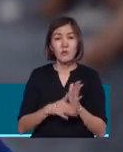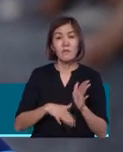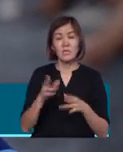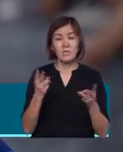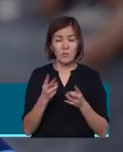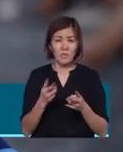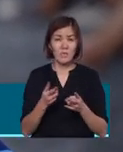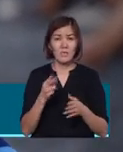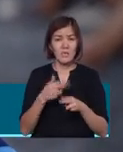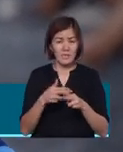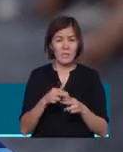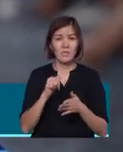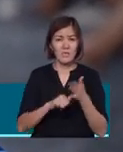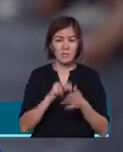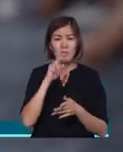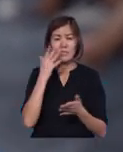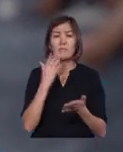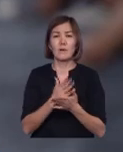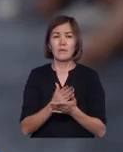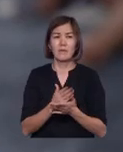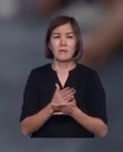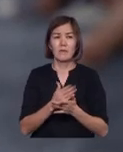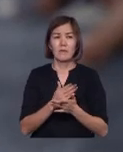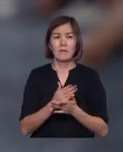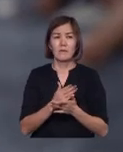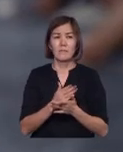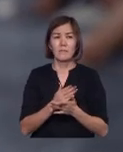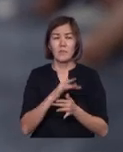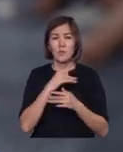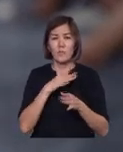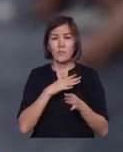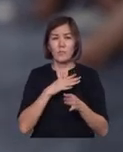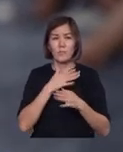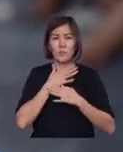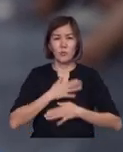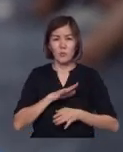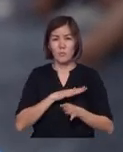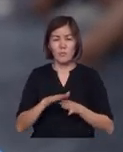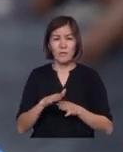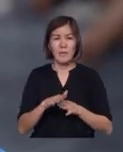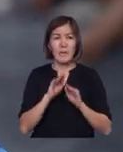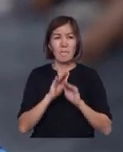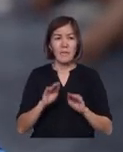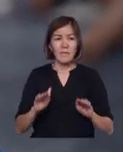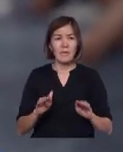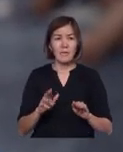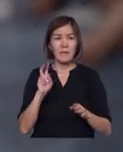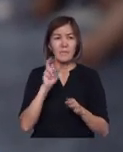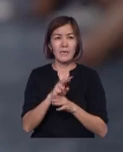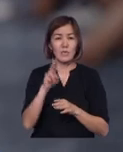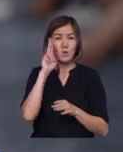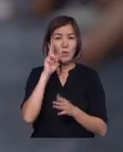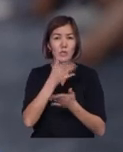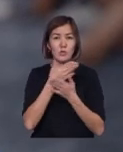де. Көп көңілге толмайтын жерлері бар. Мәселен, балаларға баратын дәретханда